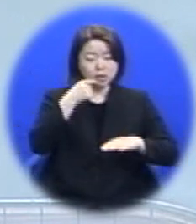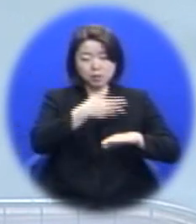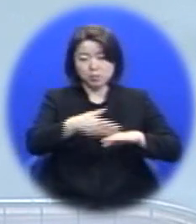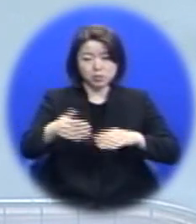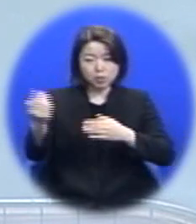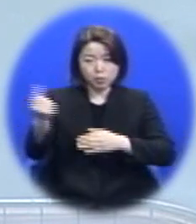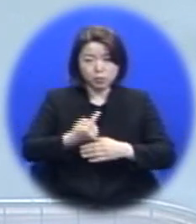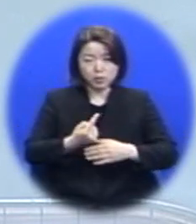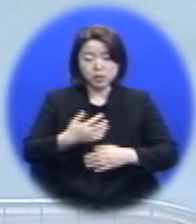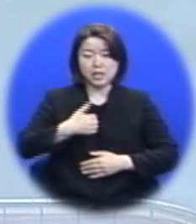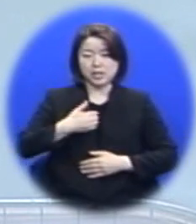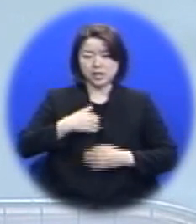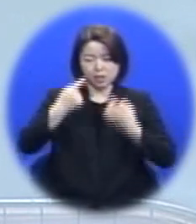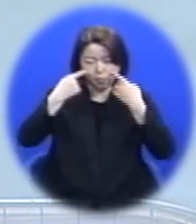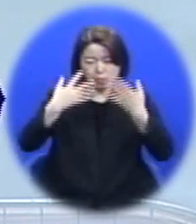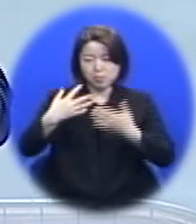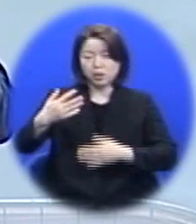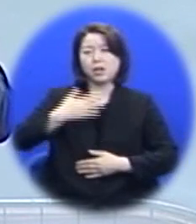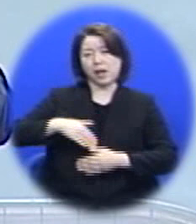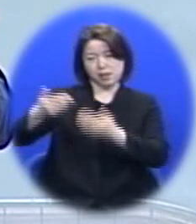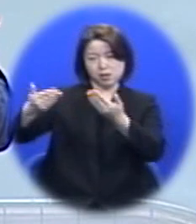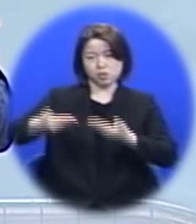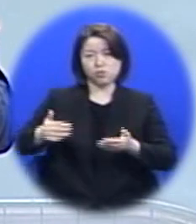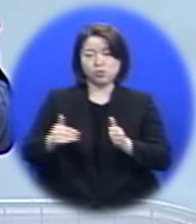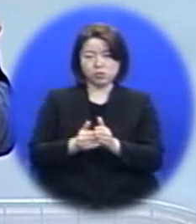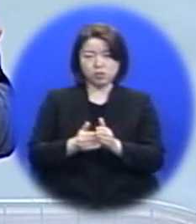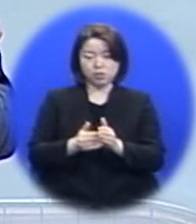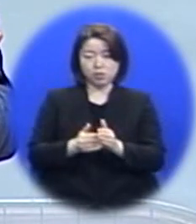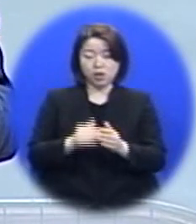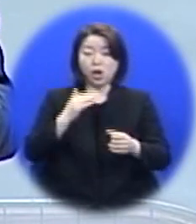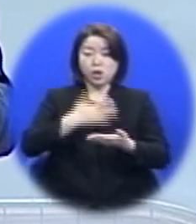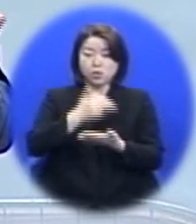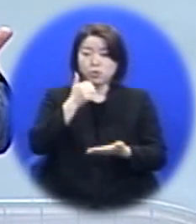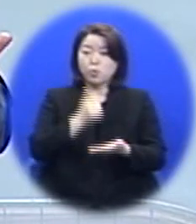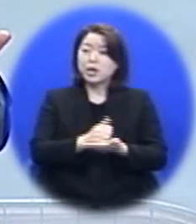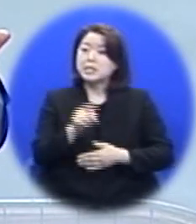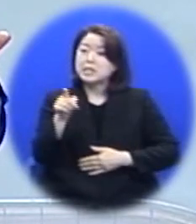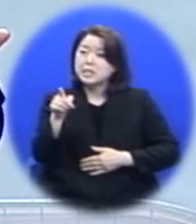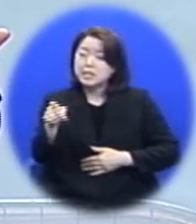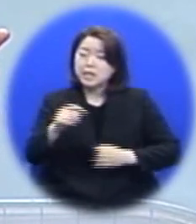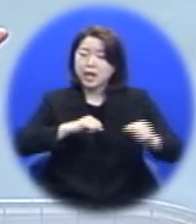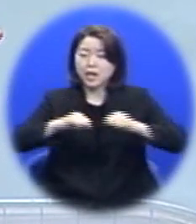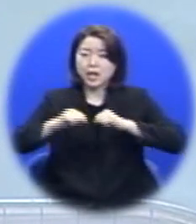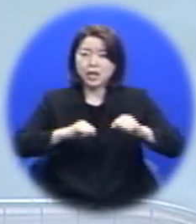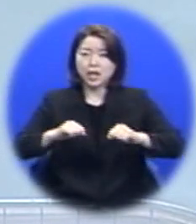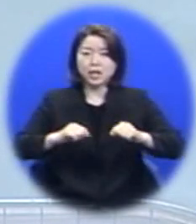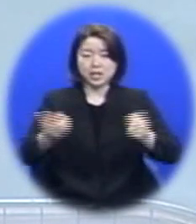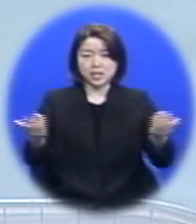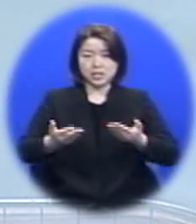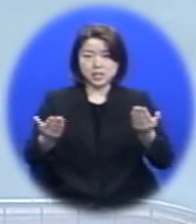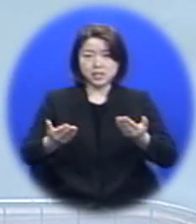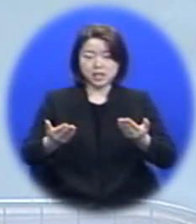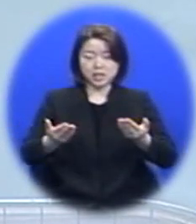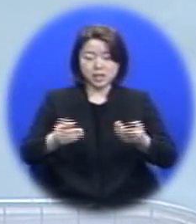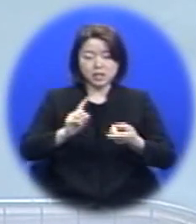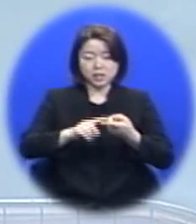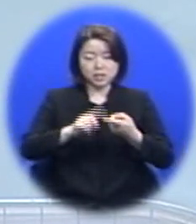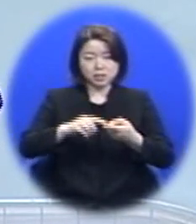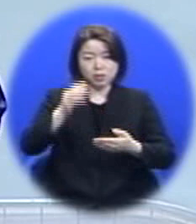분명히 알려졌느니라. 여호와께서 내가 행한 일에 보답이 되기를 보답하시기를 원하며